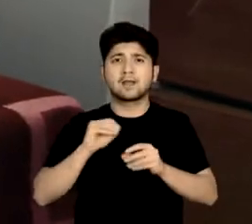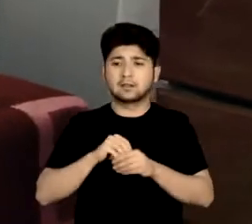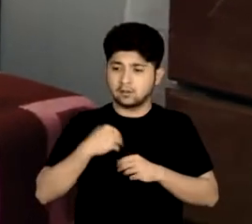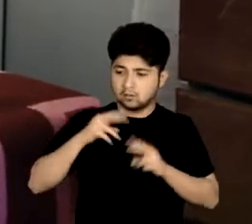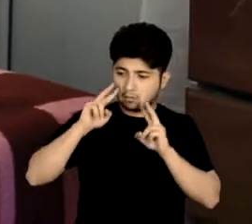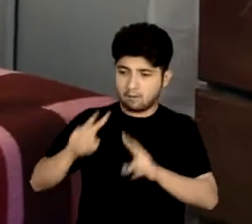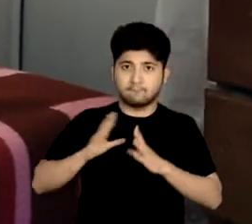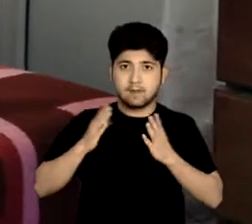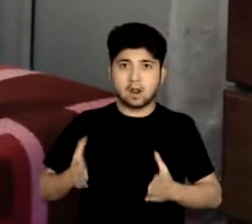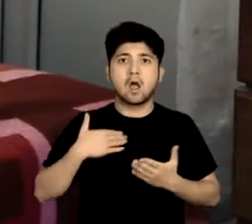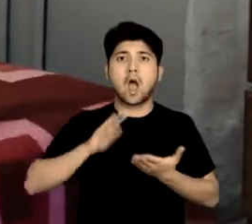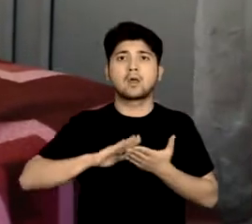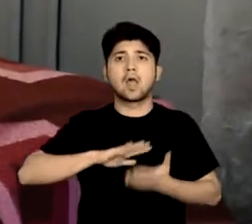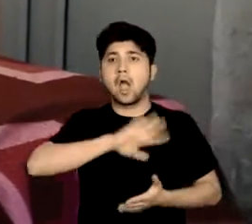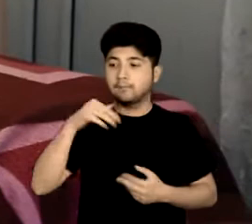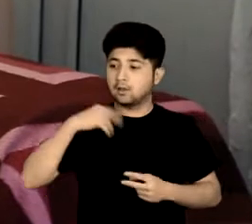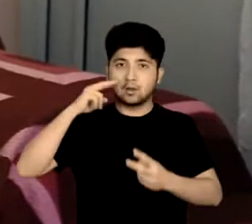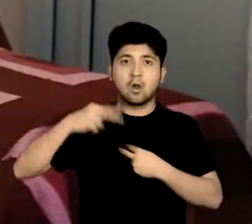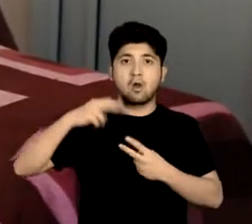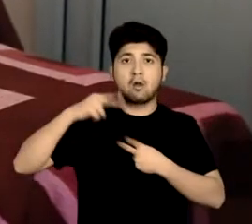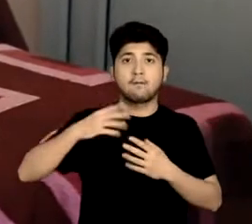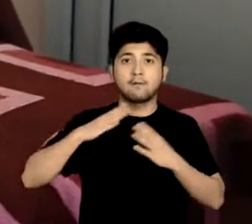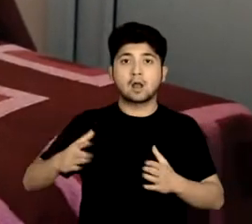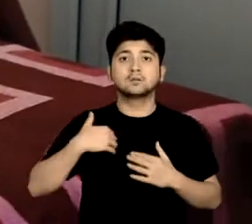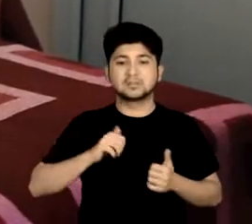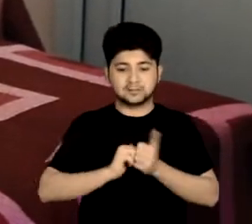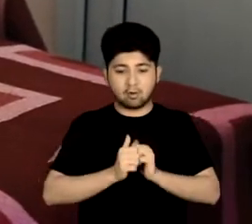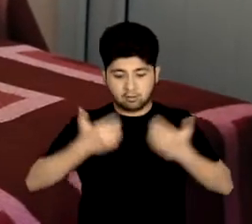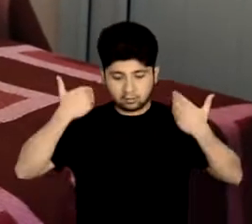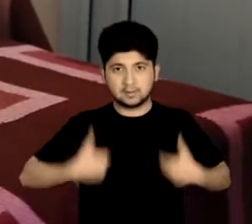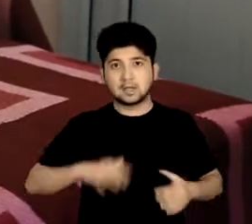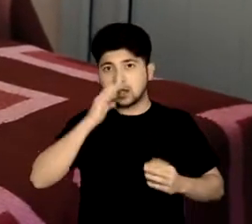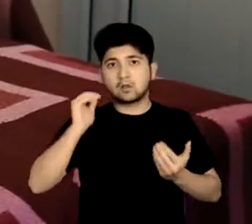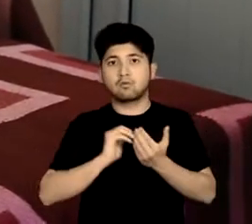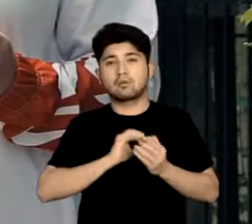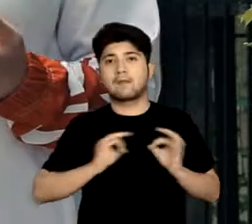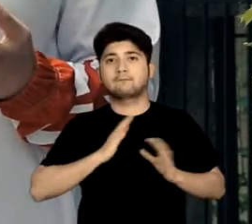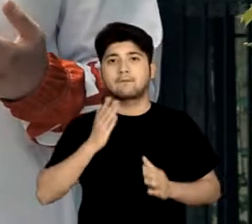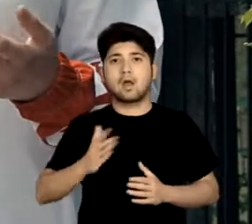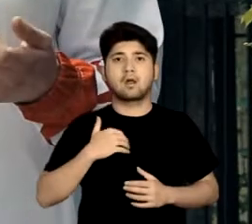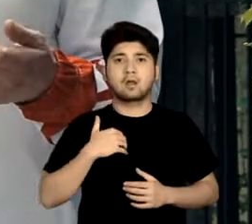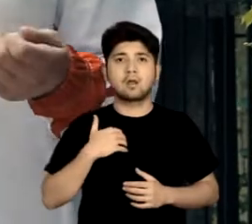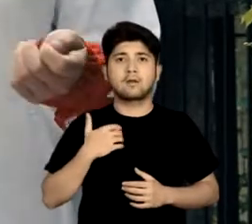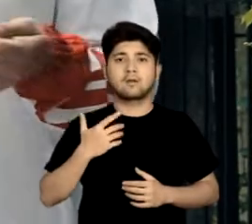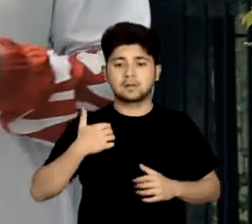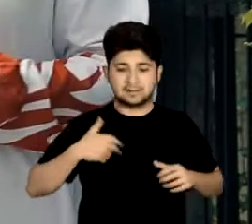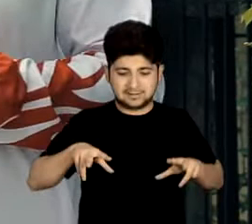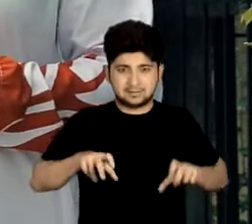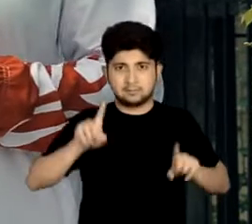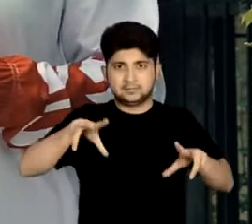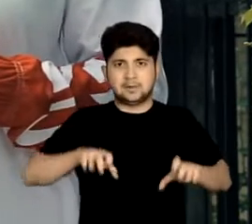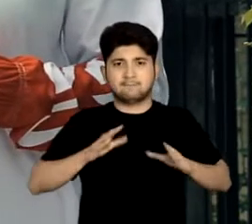Antrenörlerim beni gördü. Arkadaşlarımın hepsi beni gördü. Hani sporu, fiziğim çok uygun olduğunu gösterdiler. Elime bir